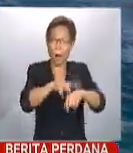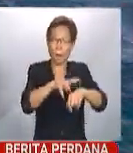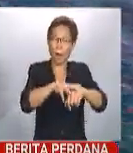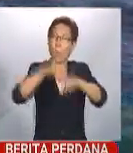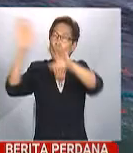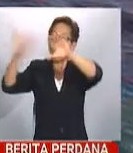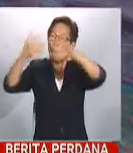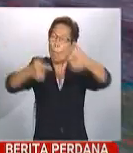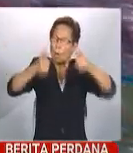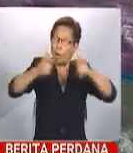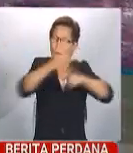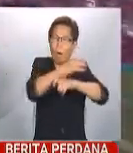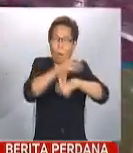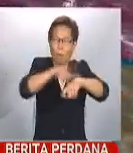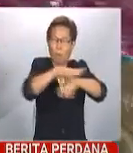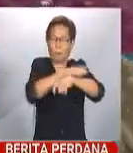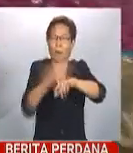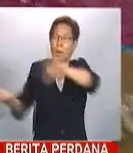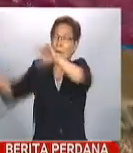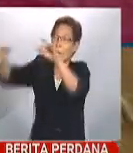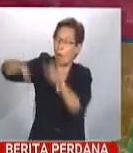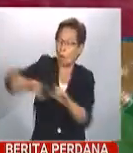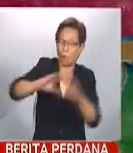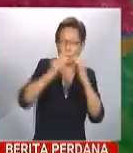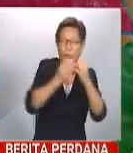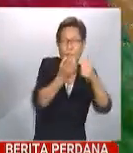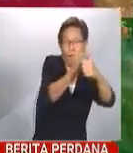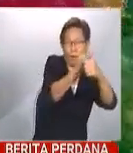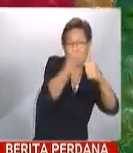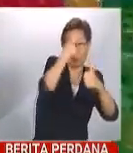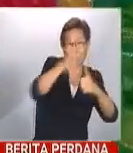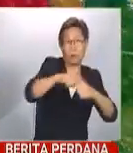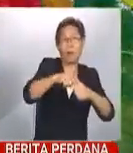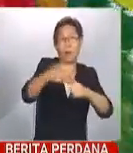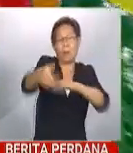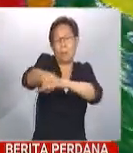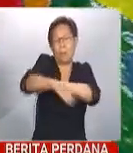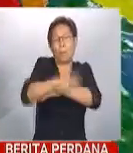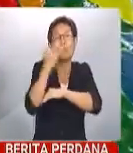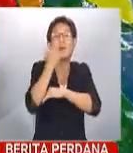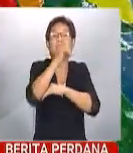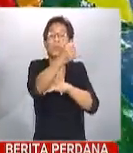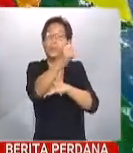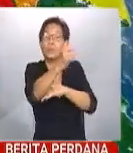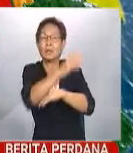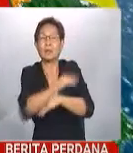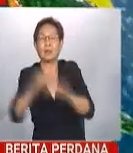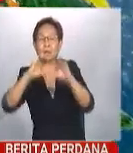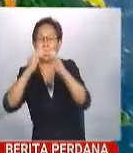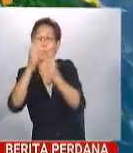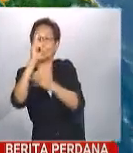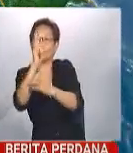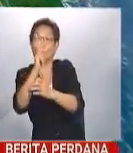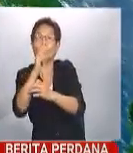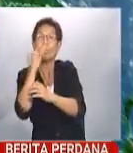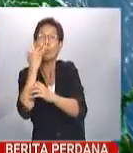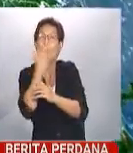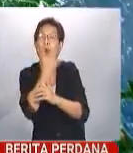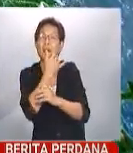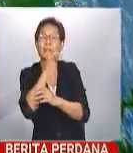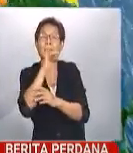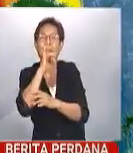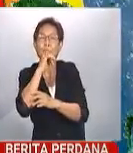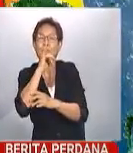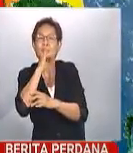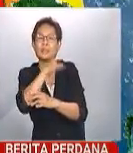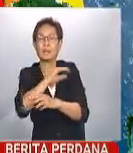angin kencang dan laut bergelora, kategori pertama bagi kawasan perairan yang berwarna kuning, kategori kedua bagi kawasan perairan yang